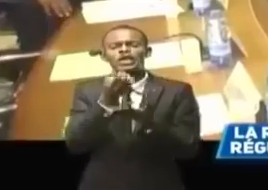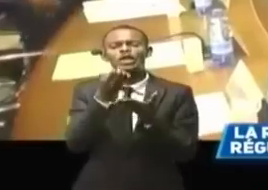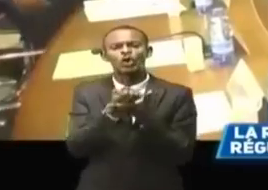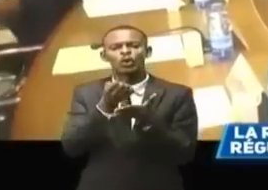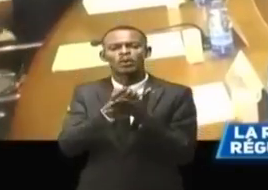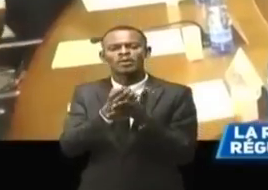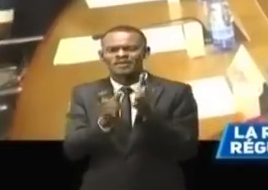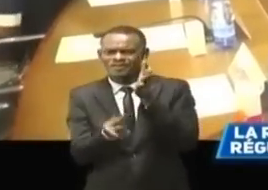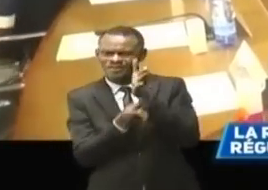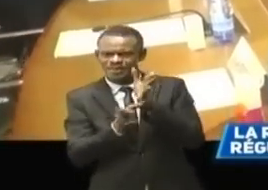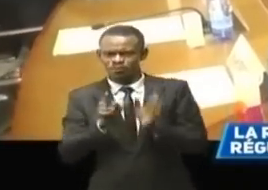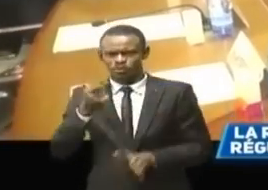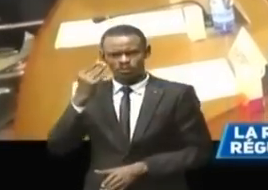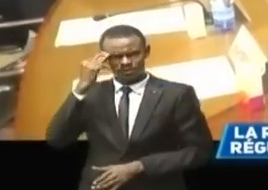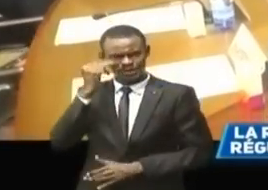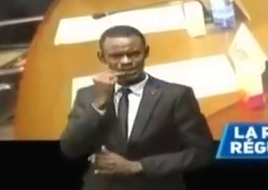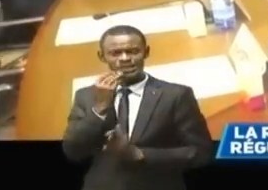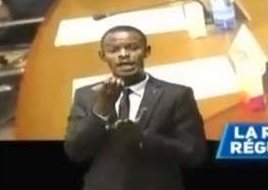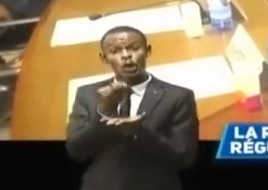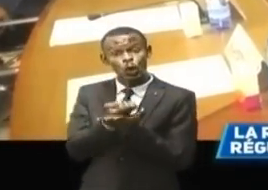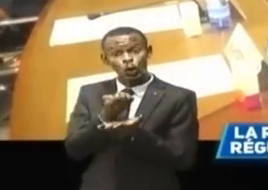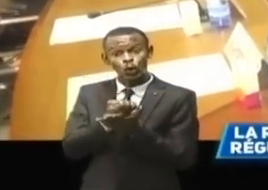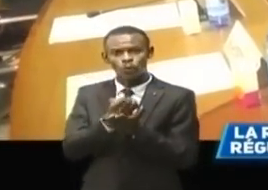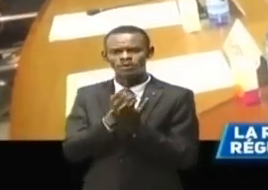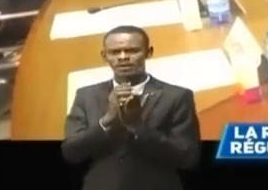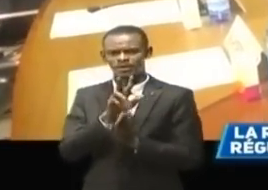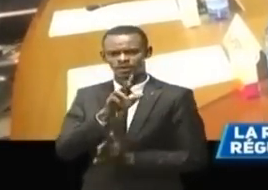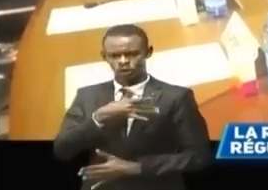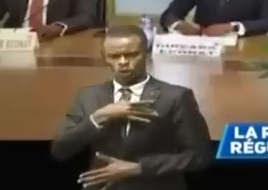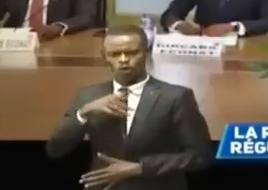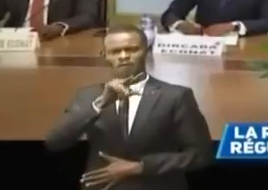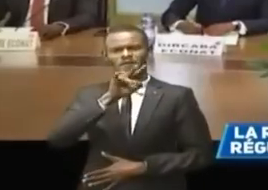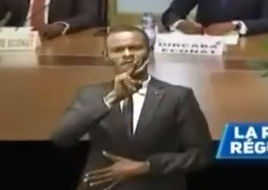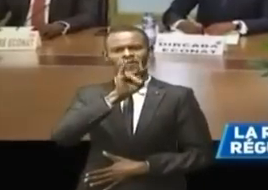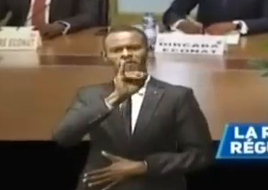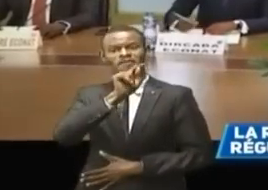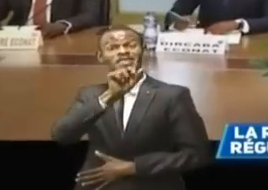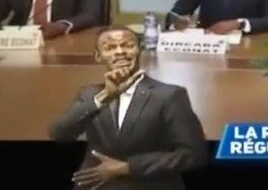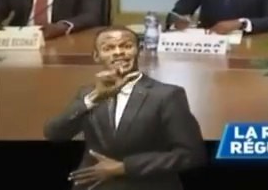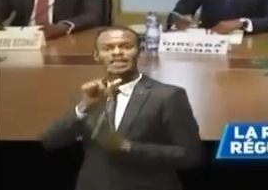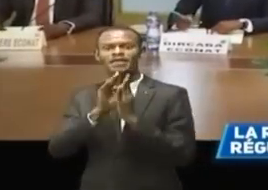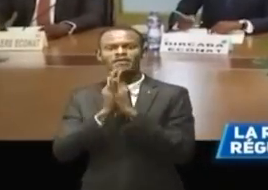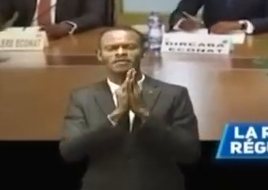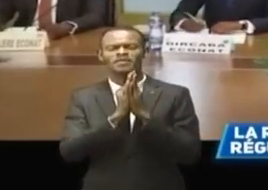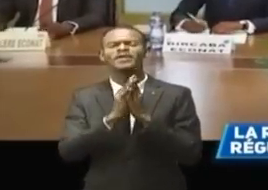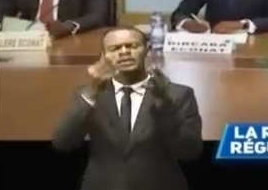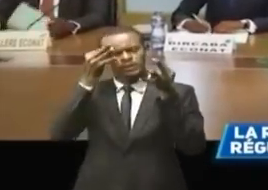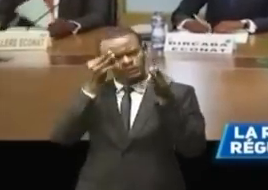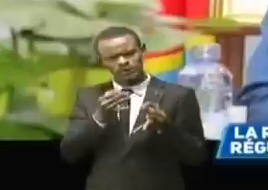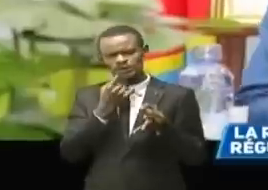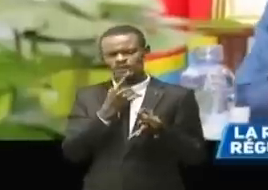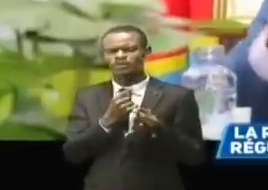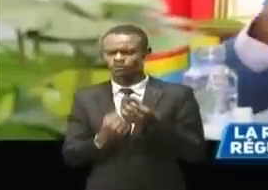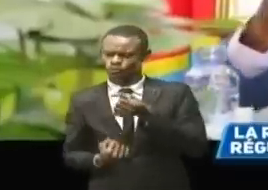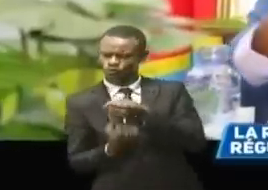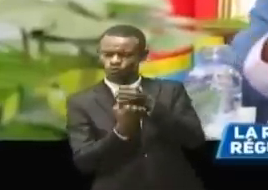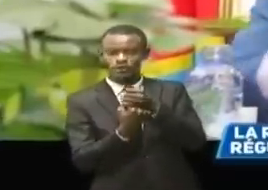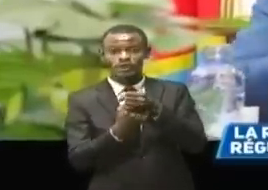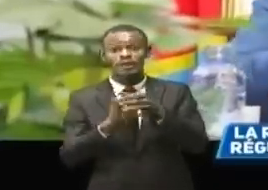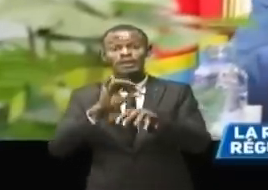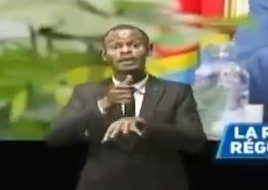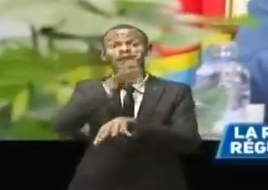s'est aussi fixé l'objectif de mettre en œuvre l'opérationnalisation de l'instrument de prévention économique du